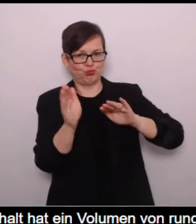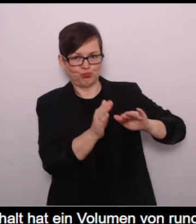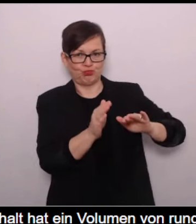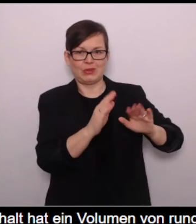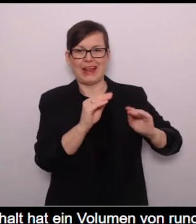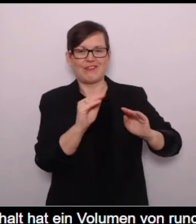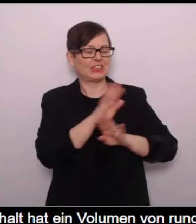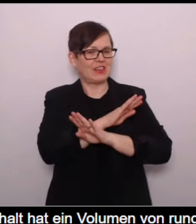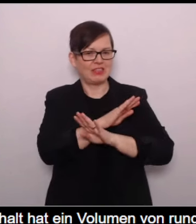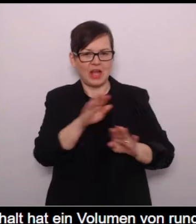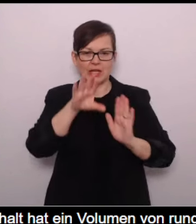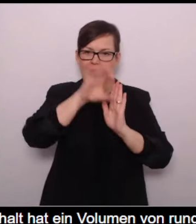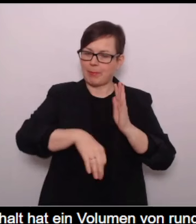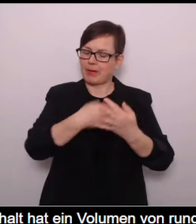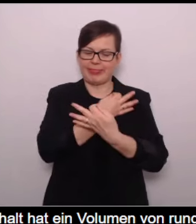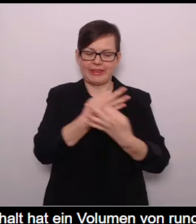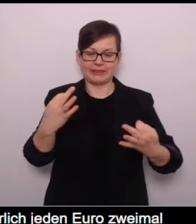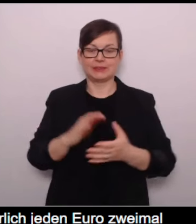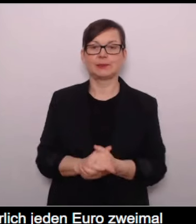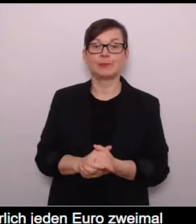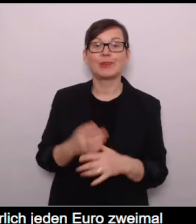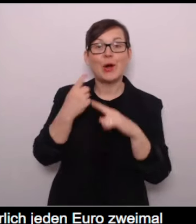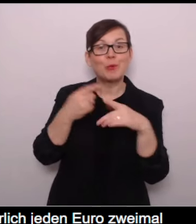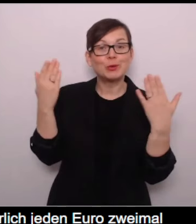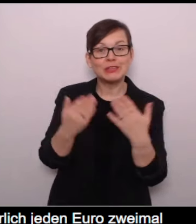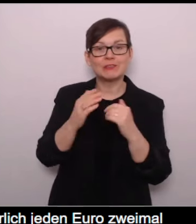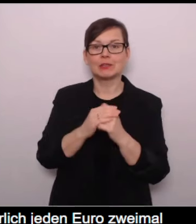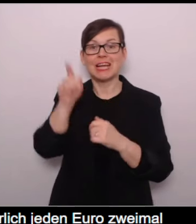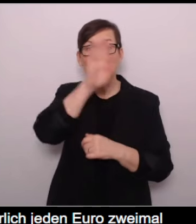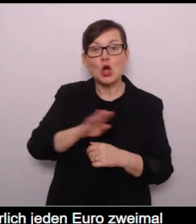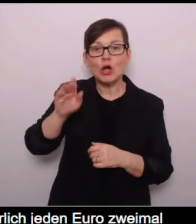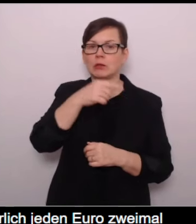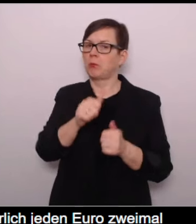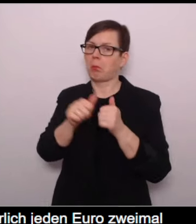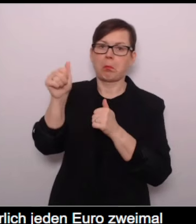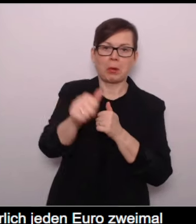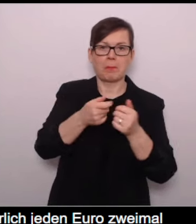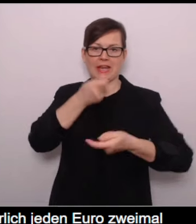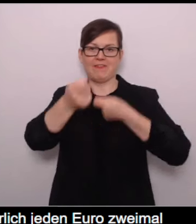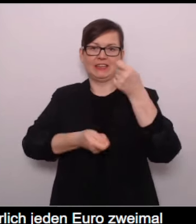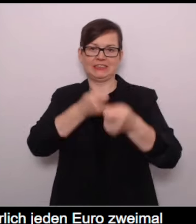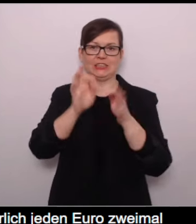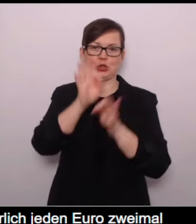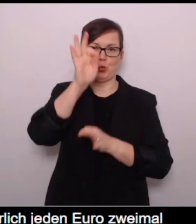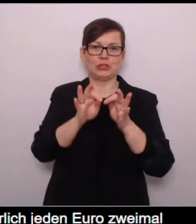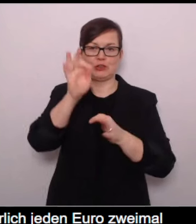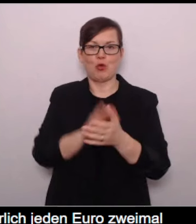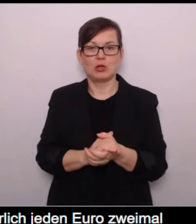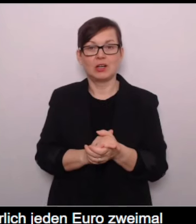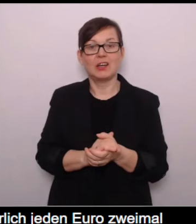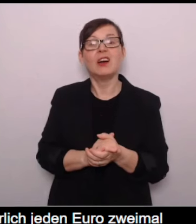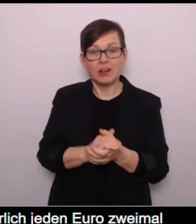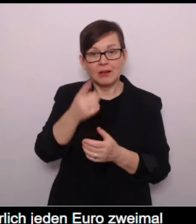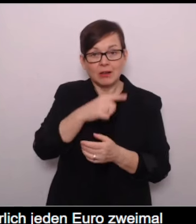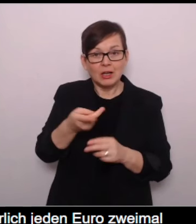Milliarde bleibt. Das ist sozusagen die Finanzbarriere, die nicht angetastet werden darf. Positiv, wir haben mit die